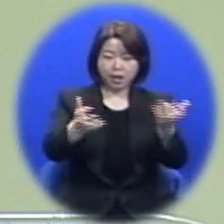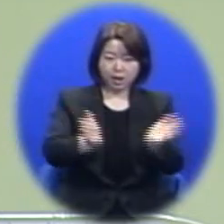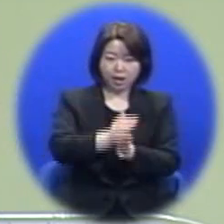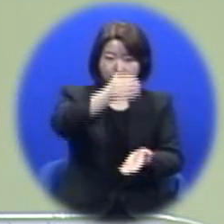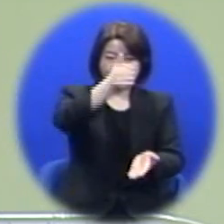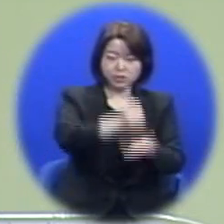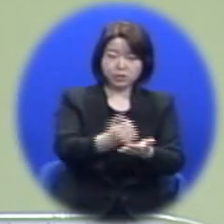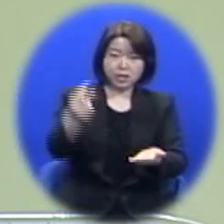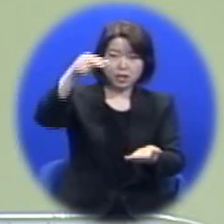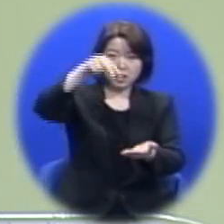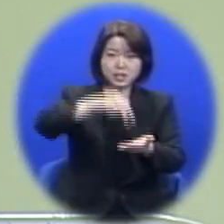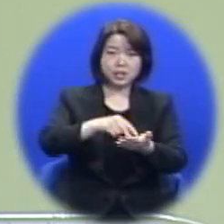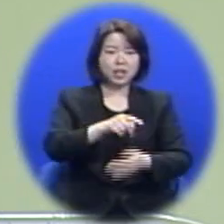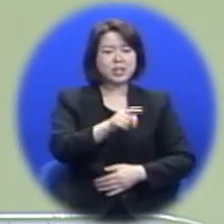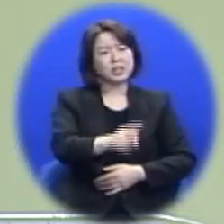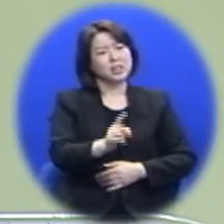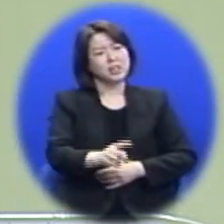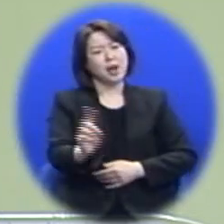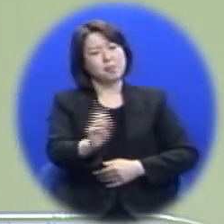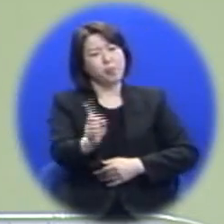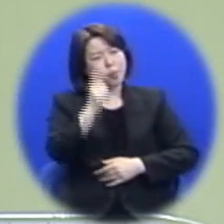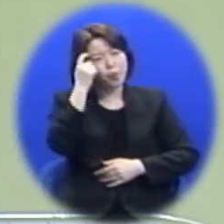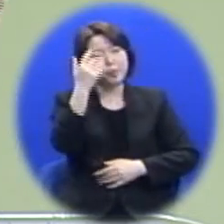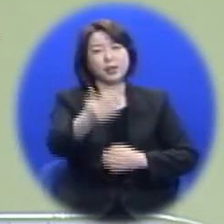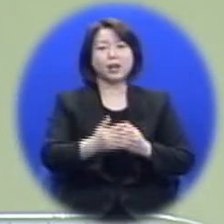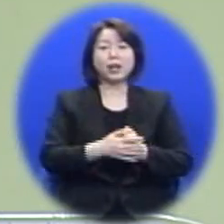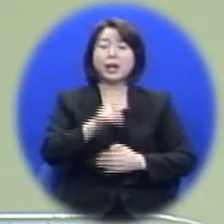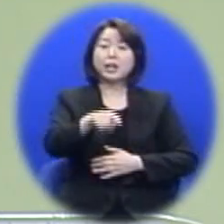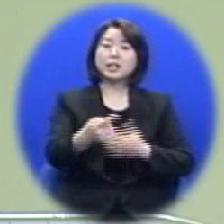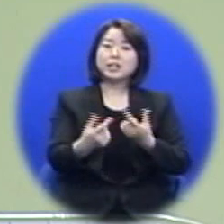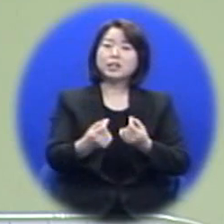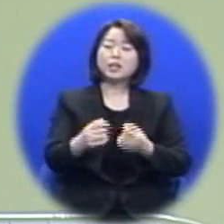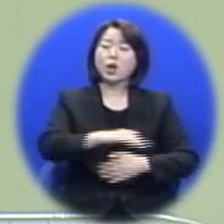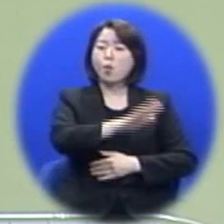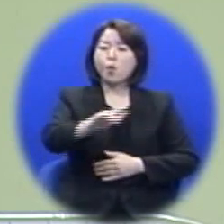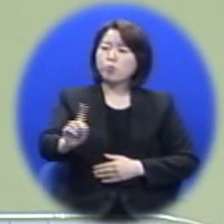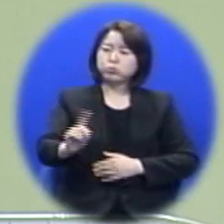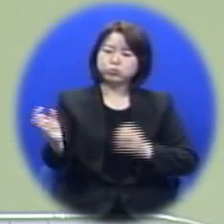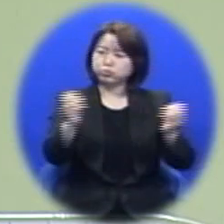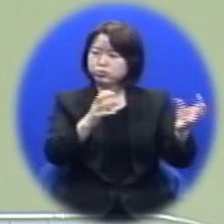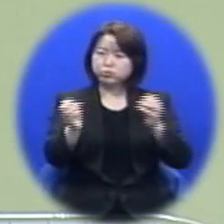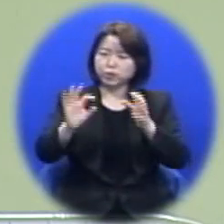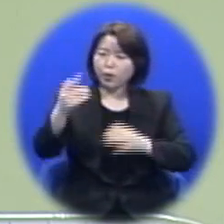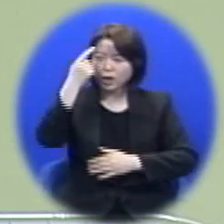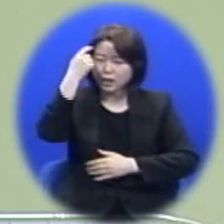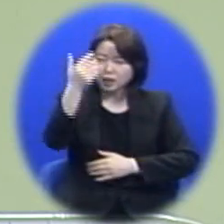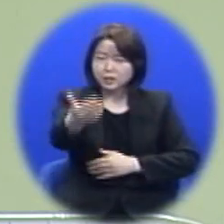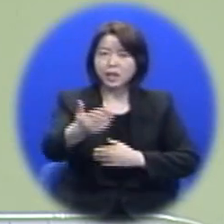이게 무슨 꼴이 입니까 이렇게 해서 우리가 어떻게 대화가 되겠습니까